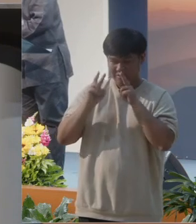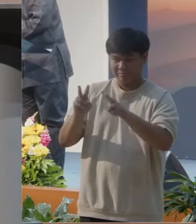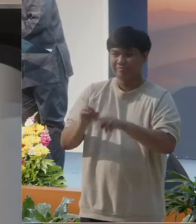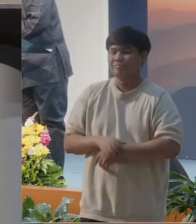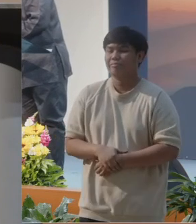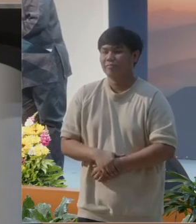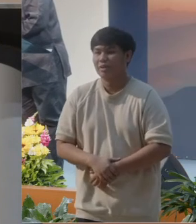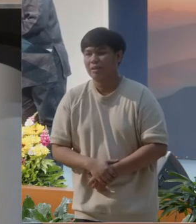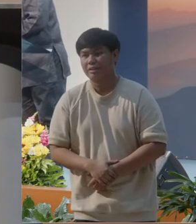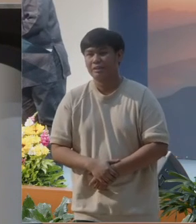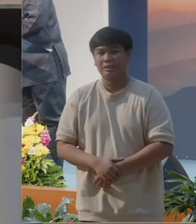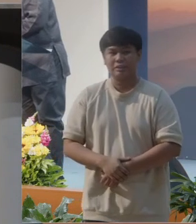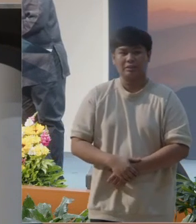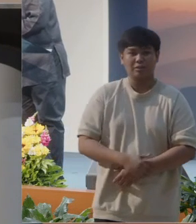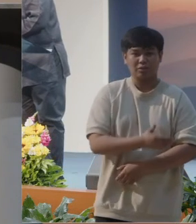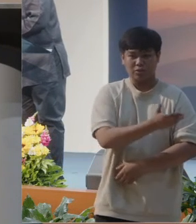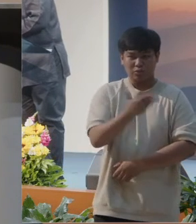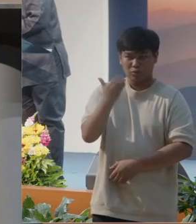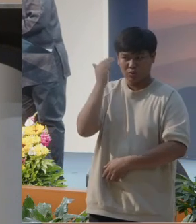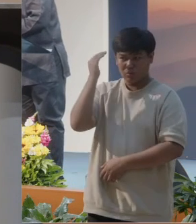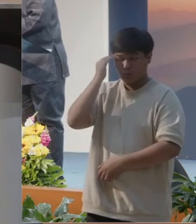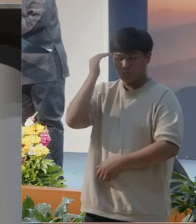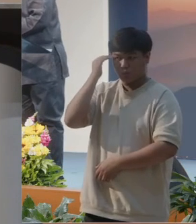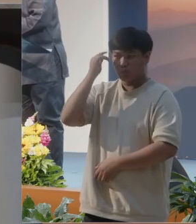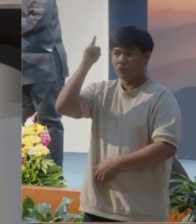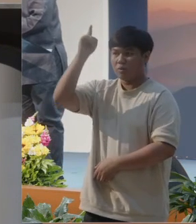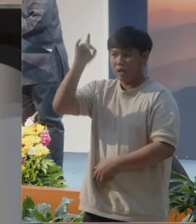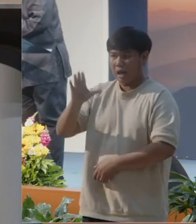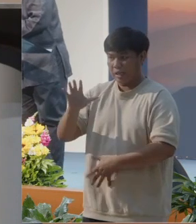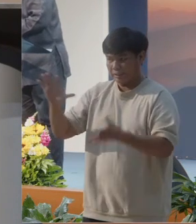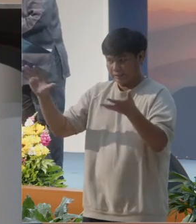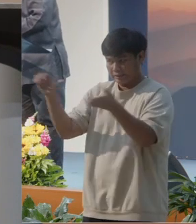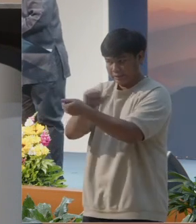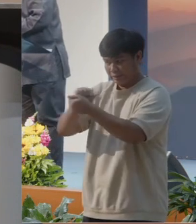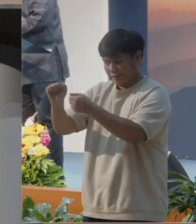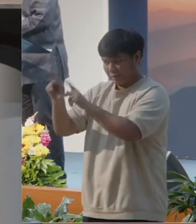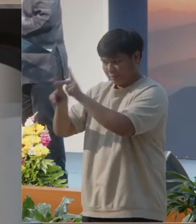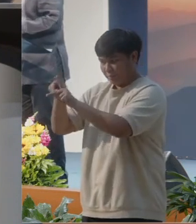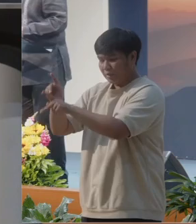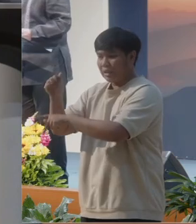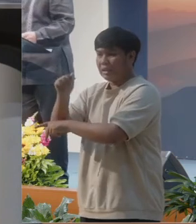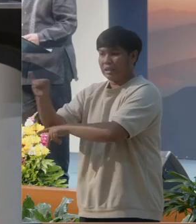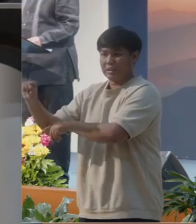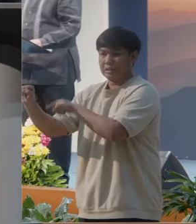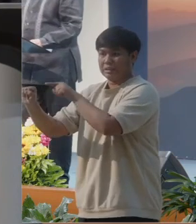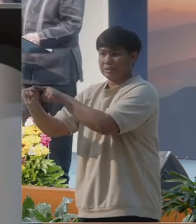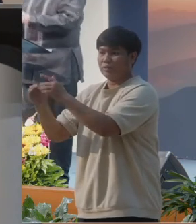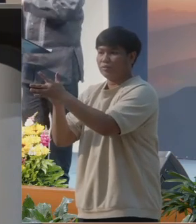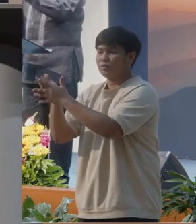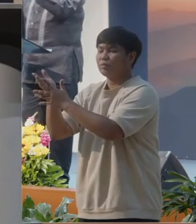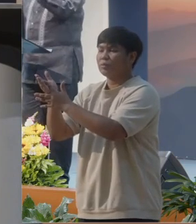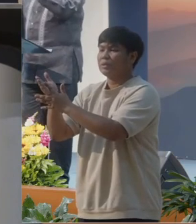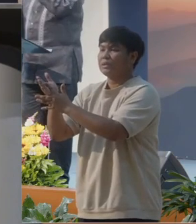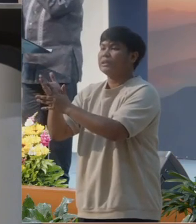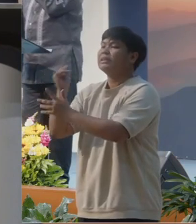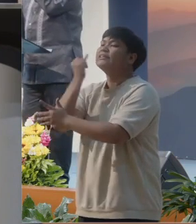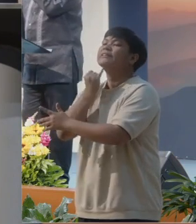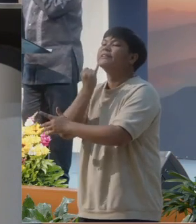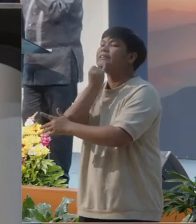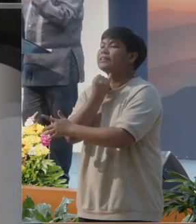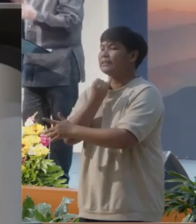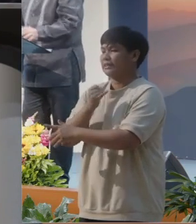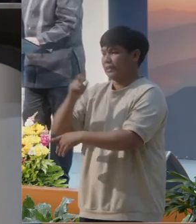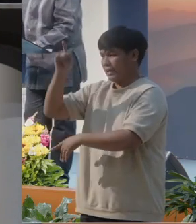pansin. Sapagkat ang sinabi doon, God annihilated the people of Ai through Israel. Pinaslang, linipol